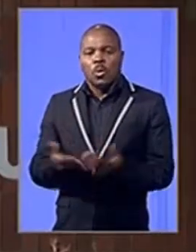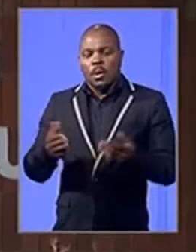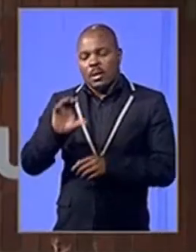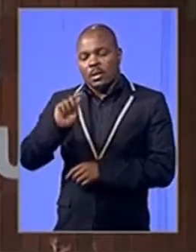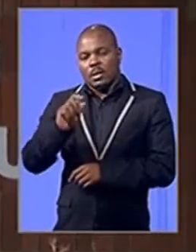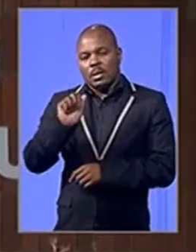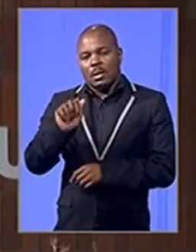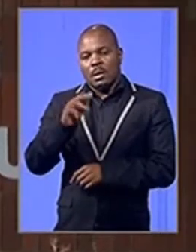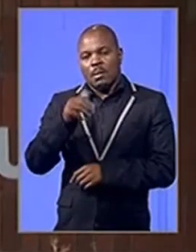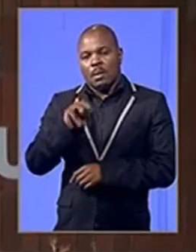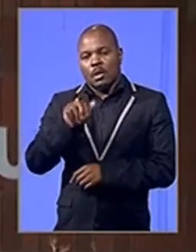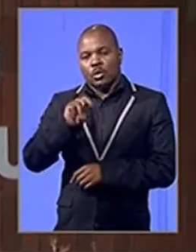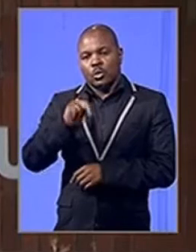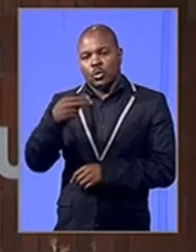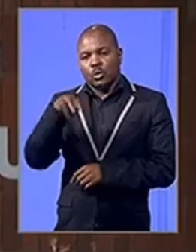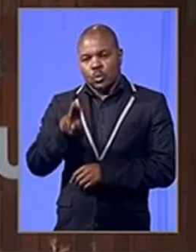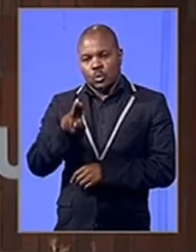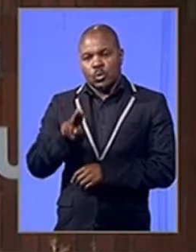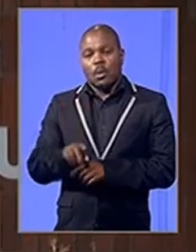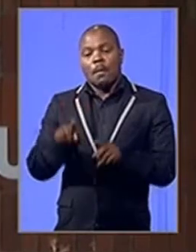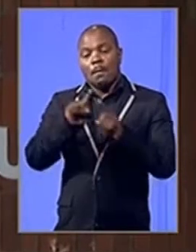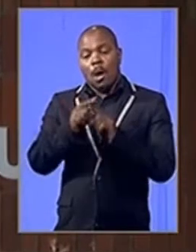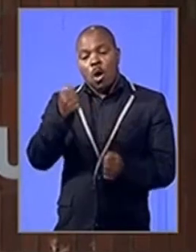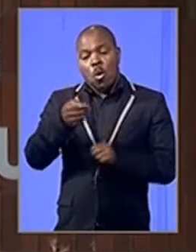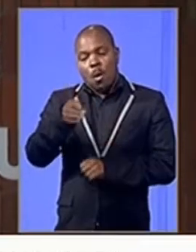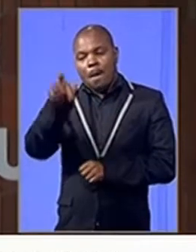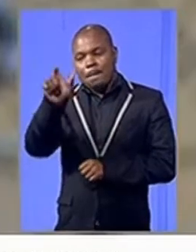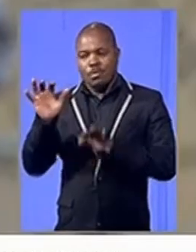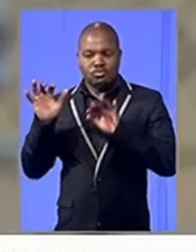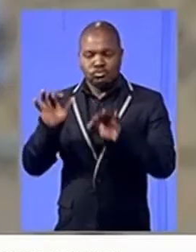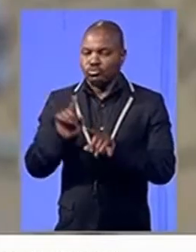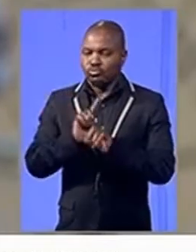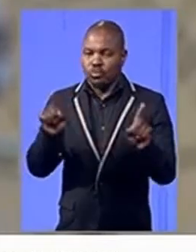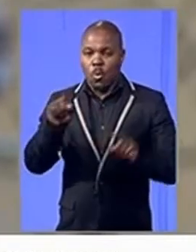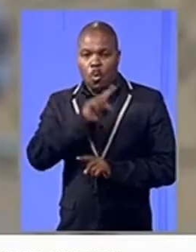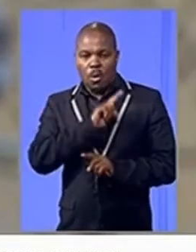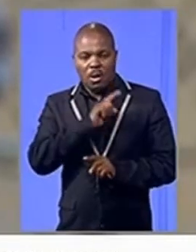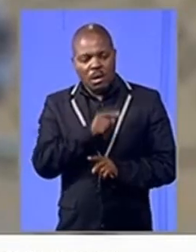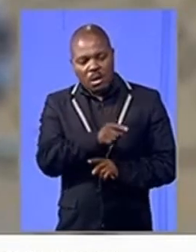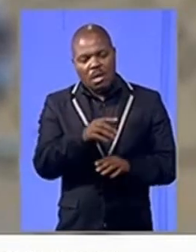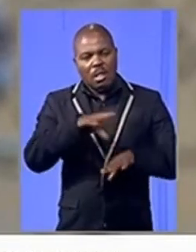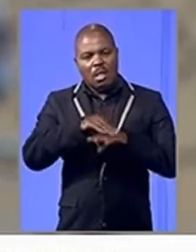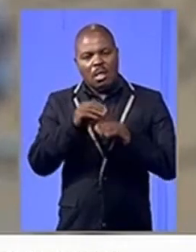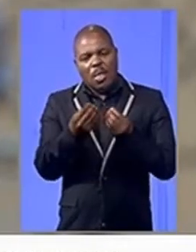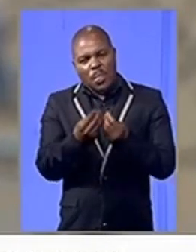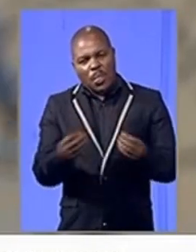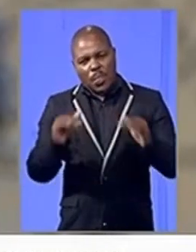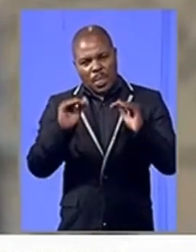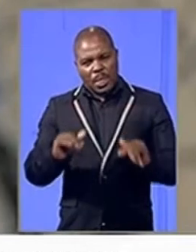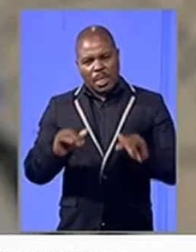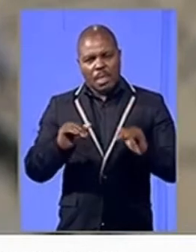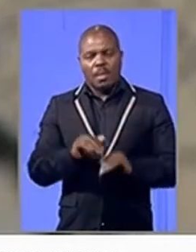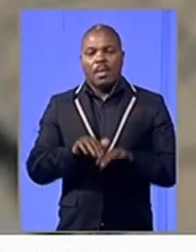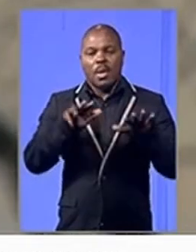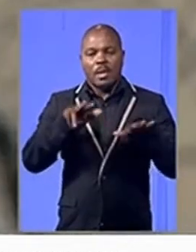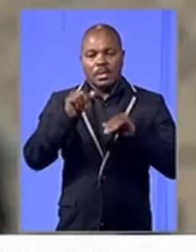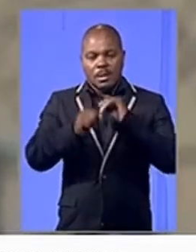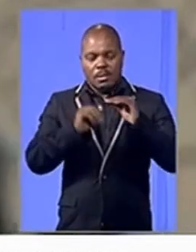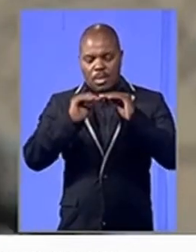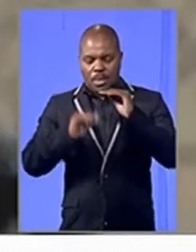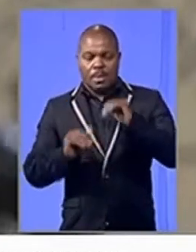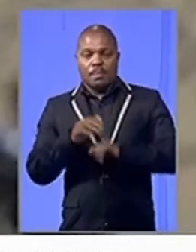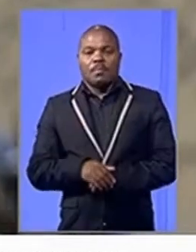Nchu. Ha ho motho ya neng a dumelletswe ka kgotleng hobane ba bang ba bona ba ka tlase ho dilemo tse 18.